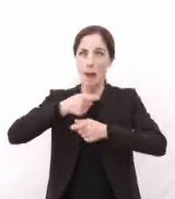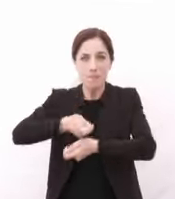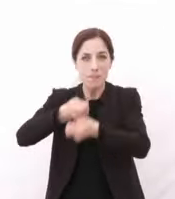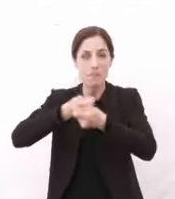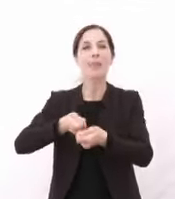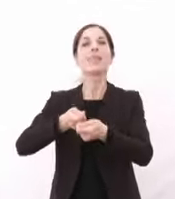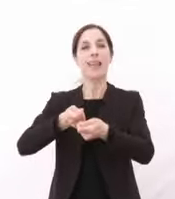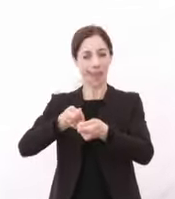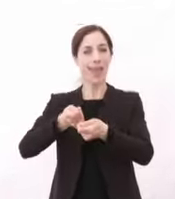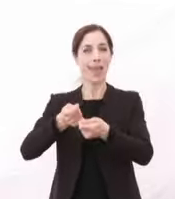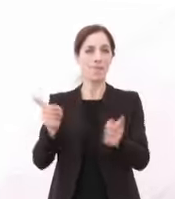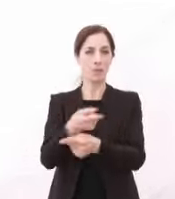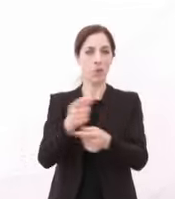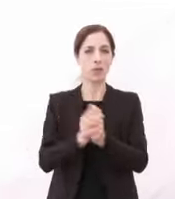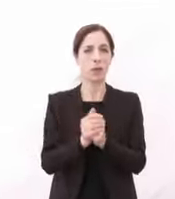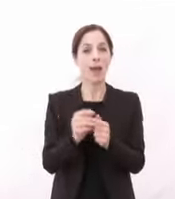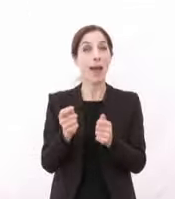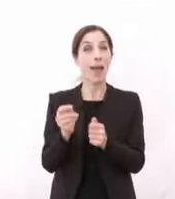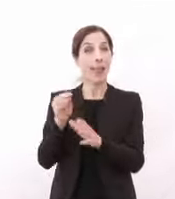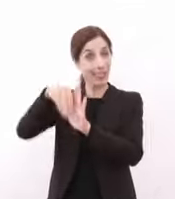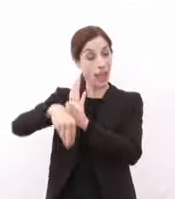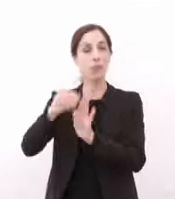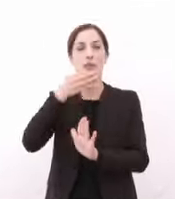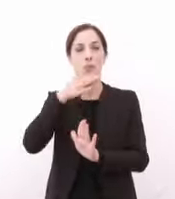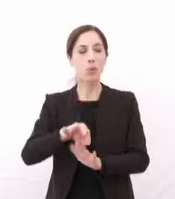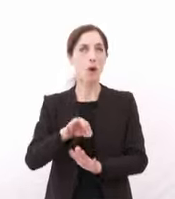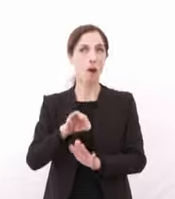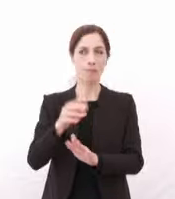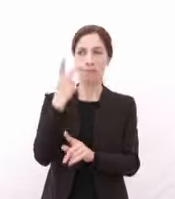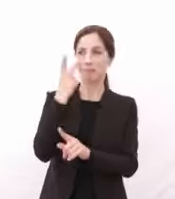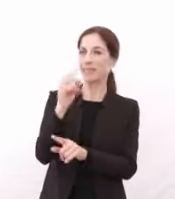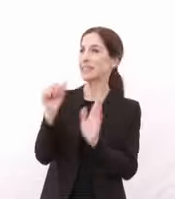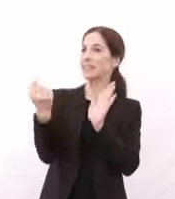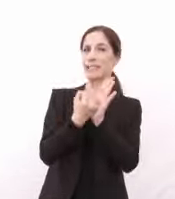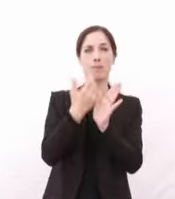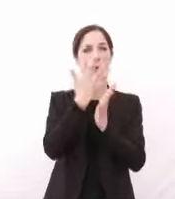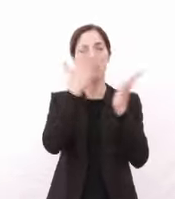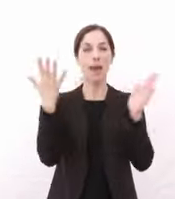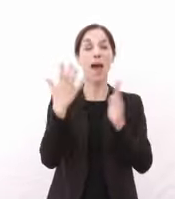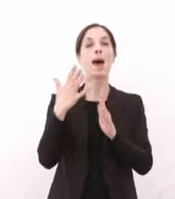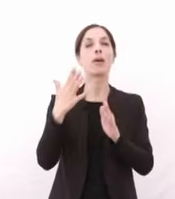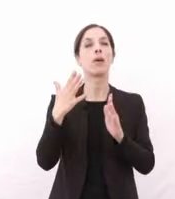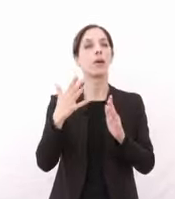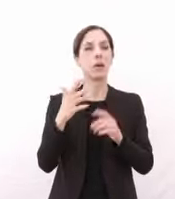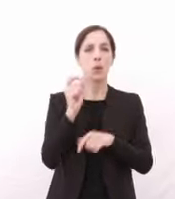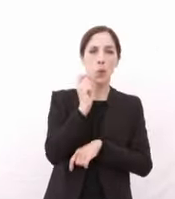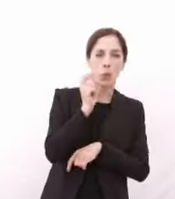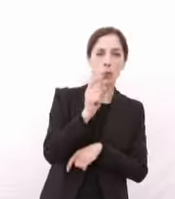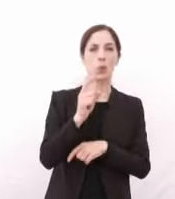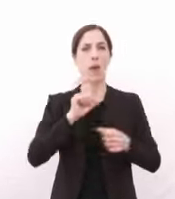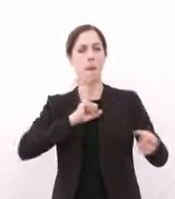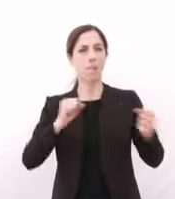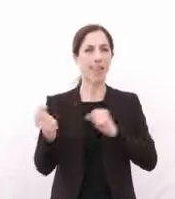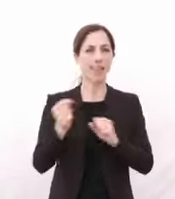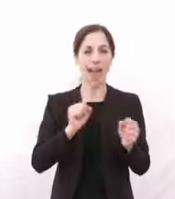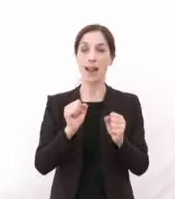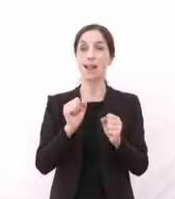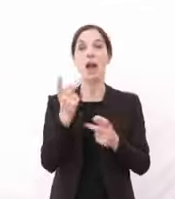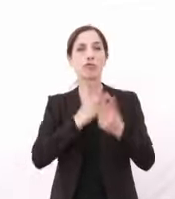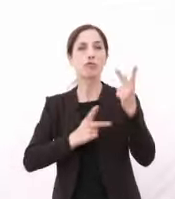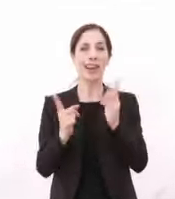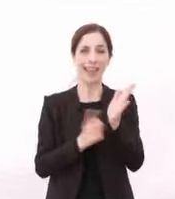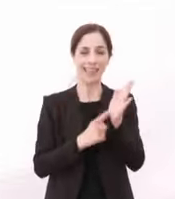ricordando quanto la cultura, l'impegno sociale, le battaglie per l'affermazione dei diritti, la ricerca della verità e della